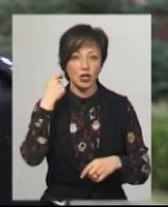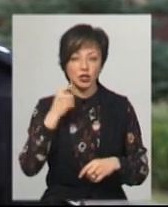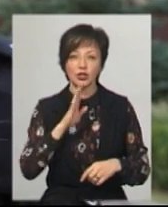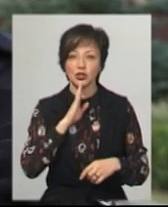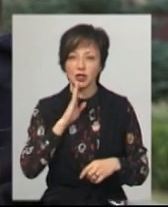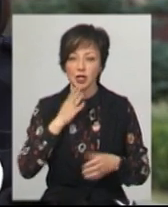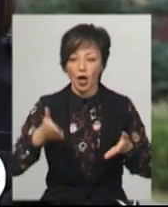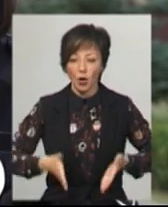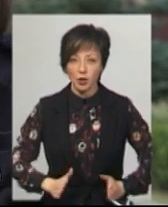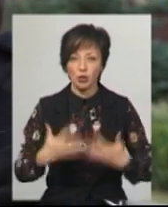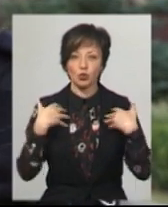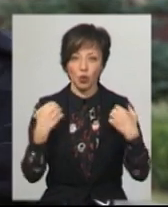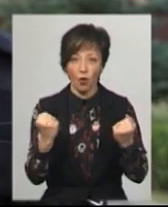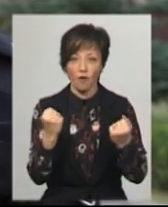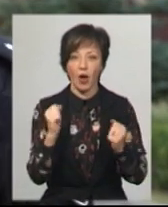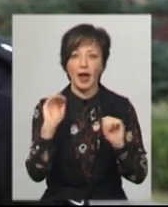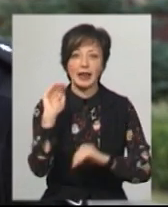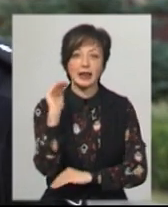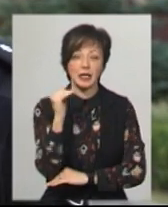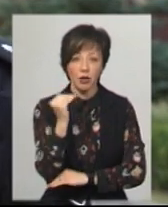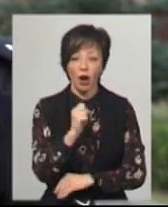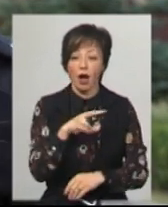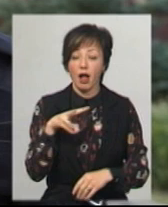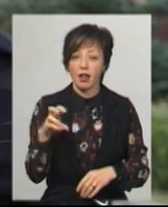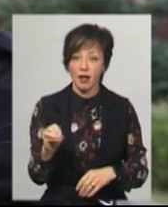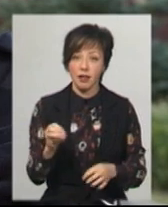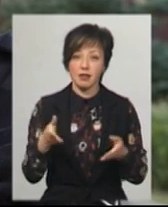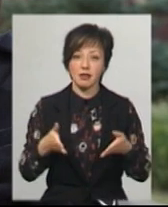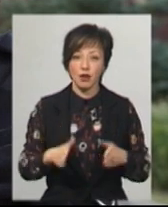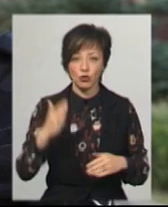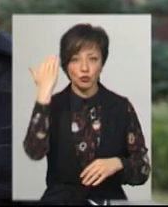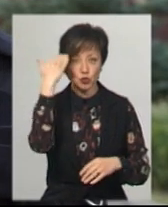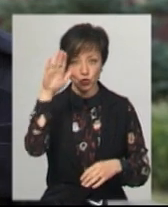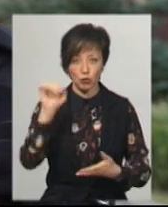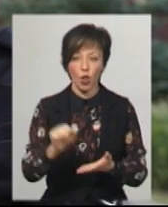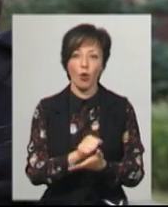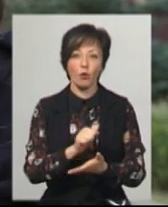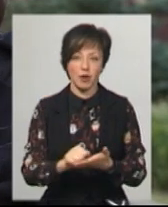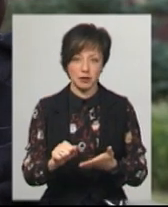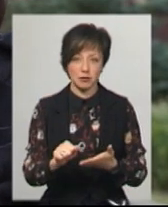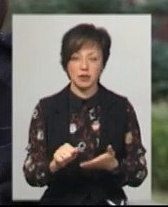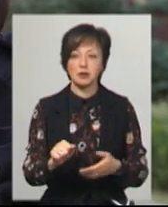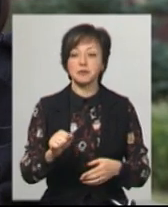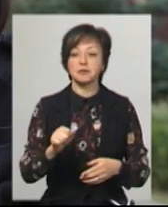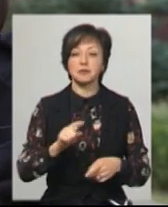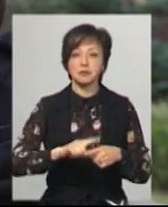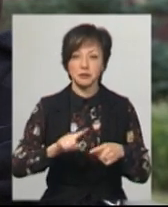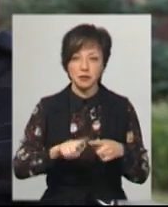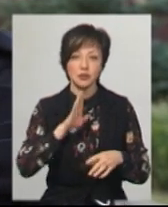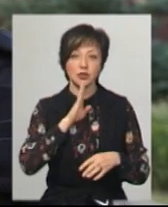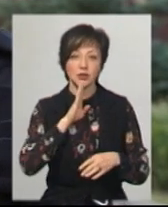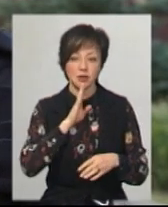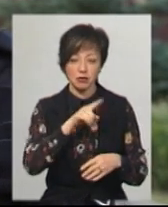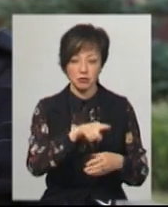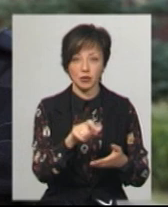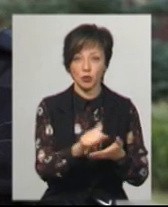у перинатальному центрі здорову дитину, але вона народжувала її під чужими документами. Згодом жінка, під документами якої